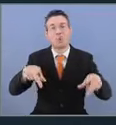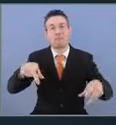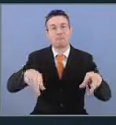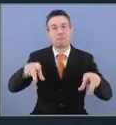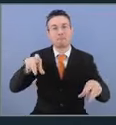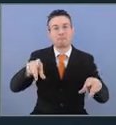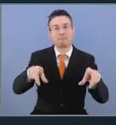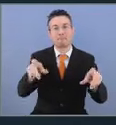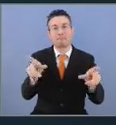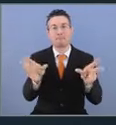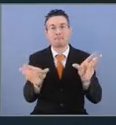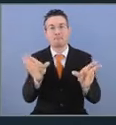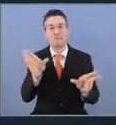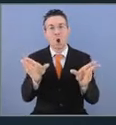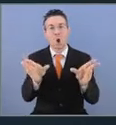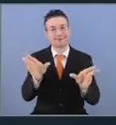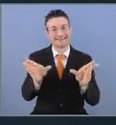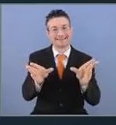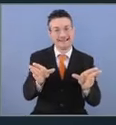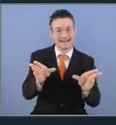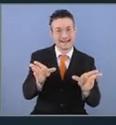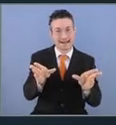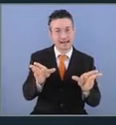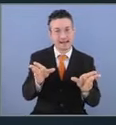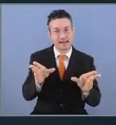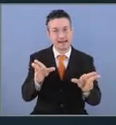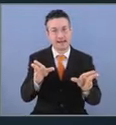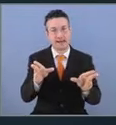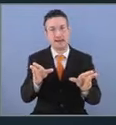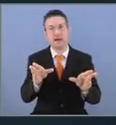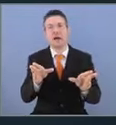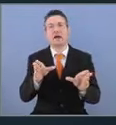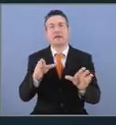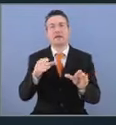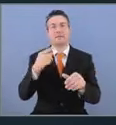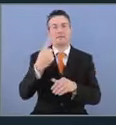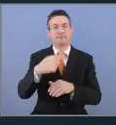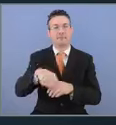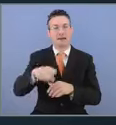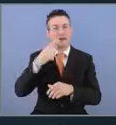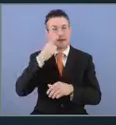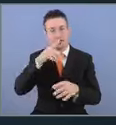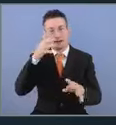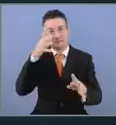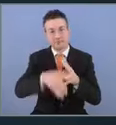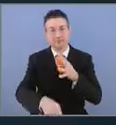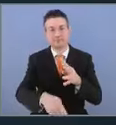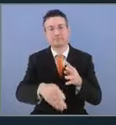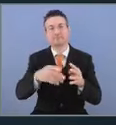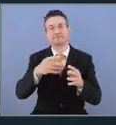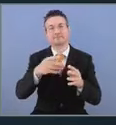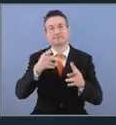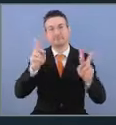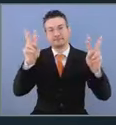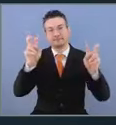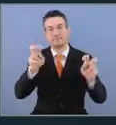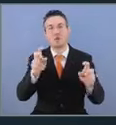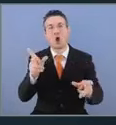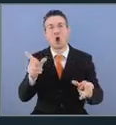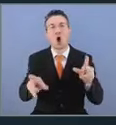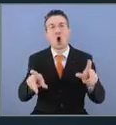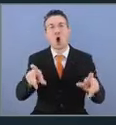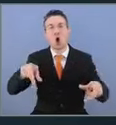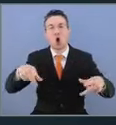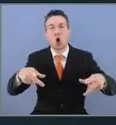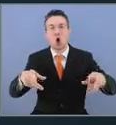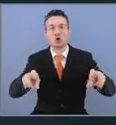in robotica, finalizzato a un lavoro di approfondimento del tema robotica in campo agricolo.